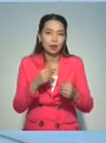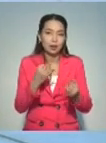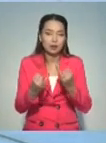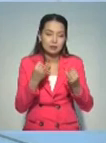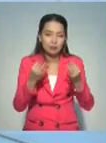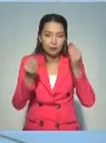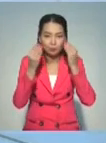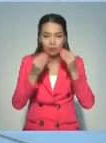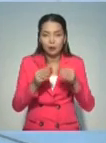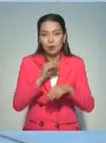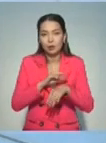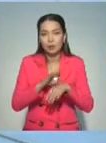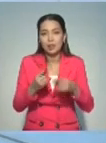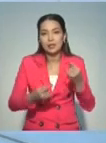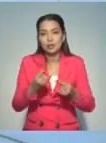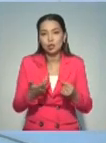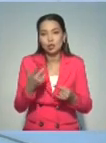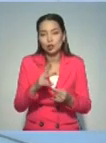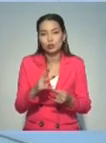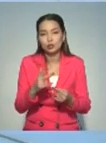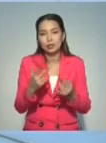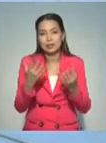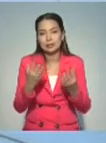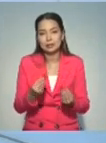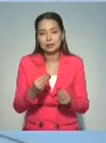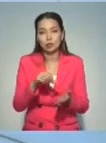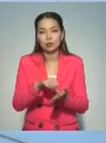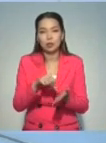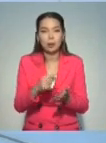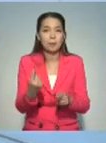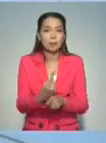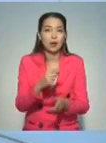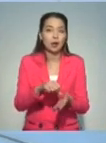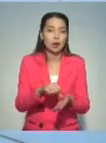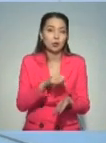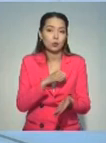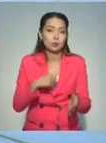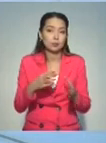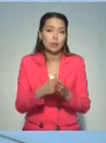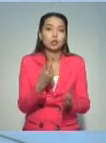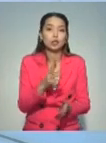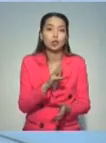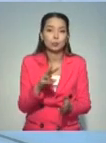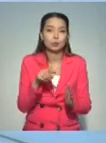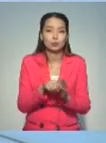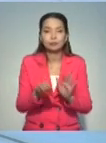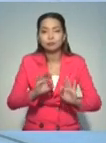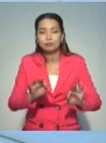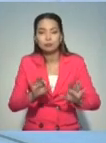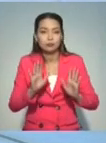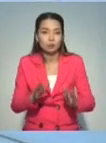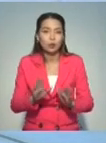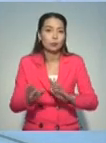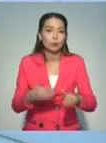дебат регламент бойынша үш кезеңнен тұрады. Алғашқысында қатысушылар өз партиясын 2 минут ішінде таныстырады.